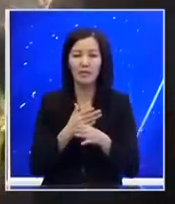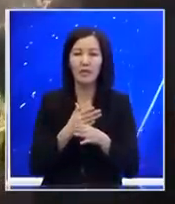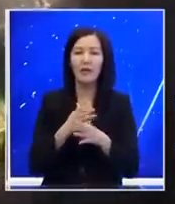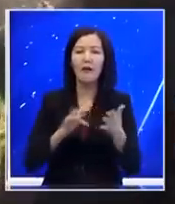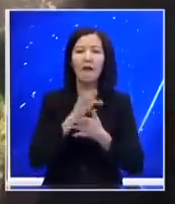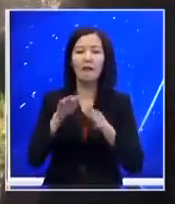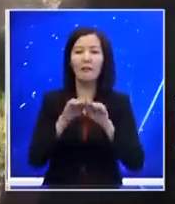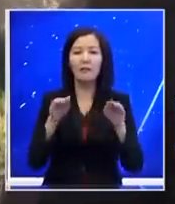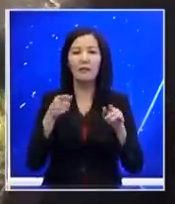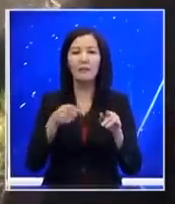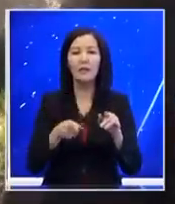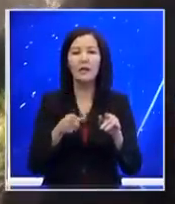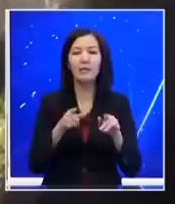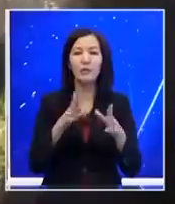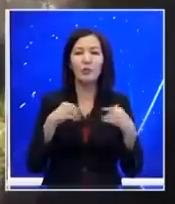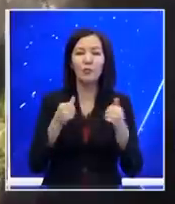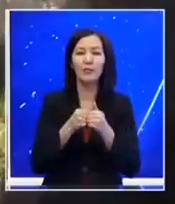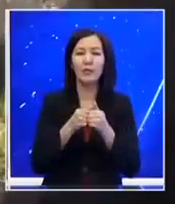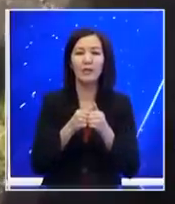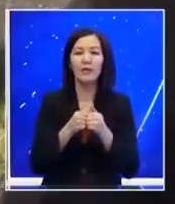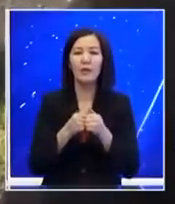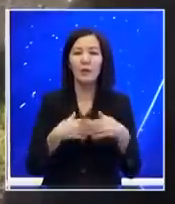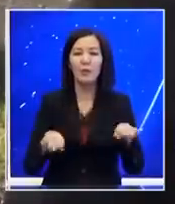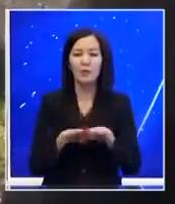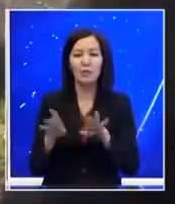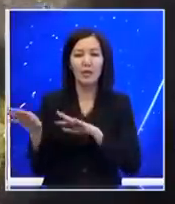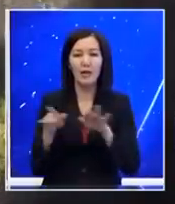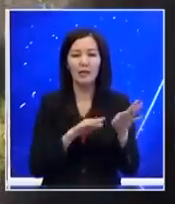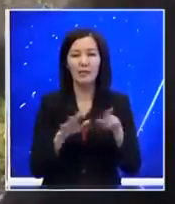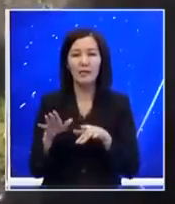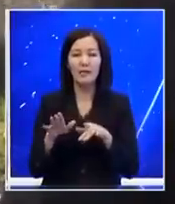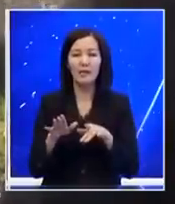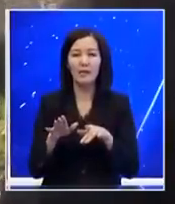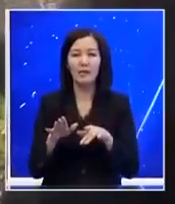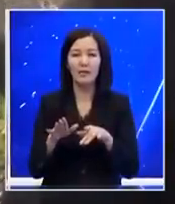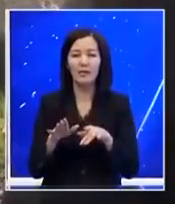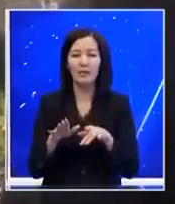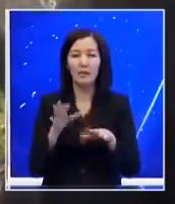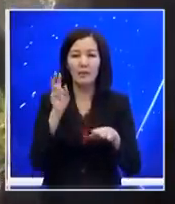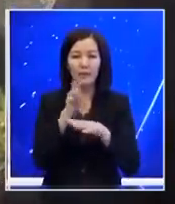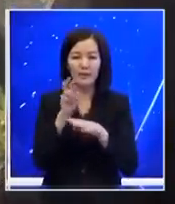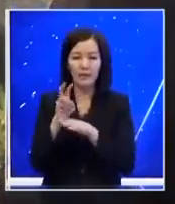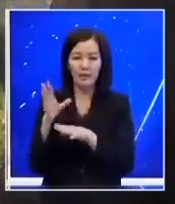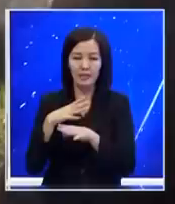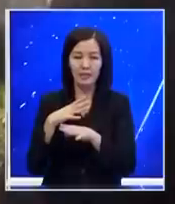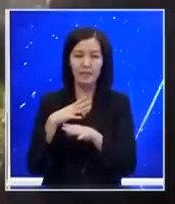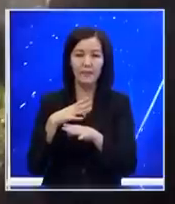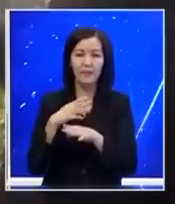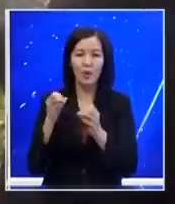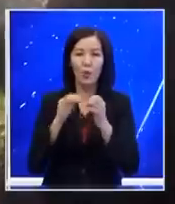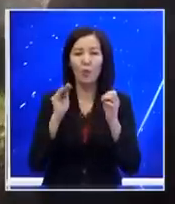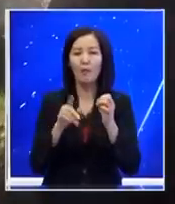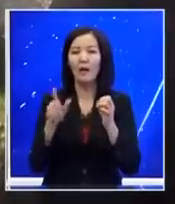қала деңгейінде мыңға жуық отбасыны біз қазіргі таңда осындай акция деңгейінде акция аясында аралап шықтық. Облыс деңгейінде 10 мыңға